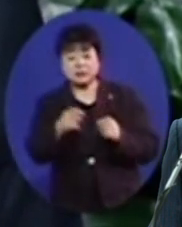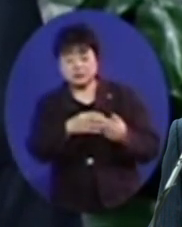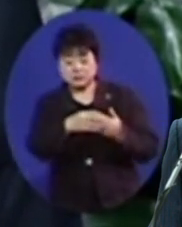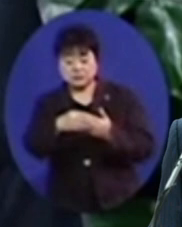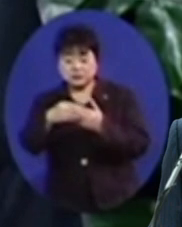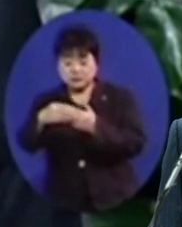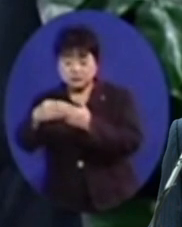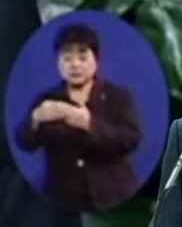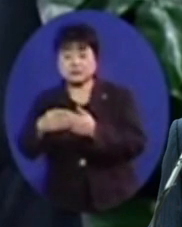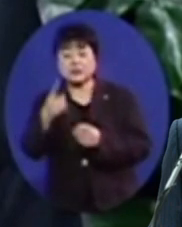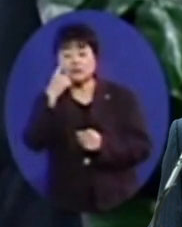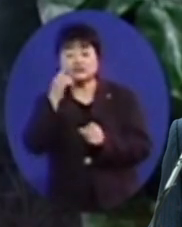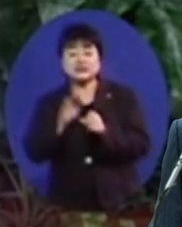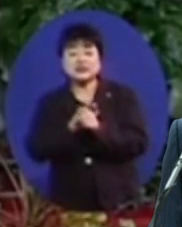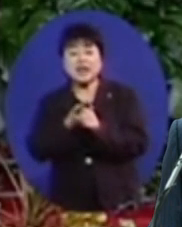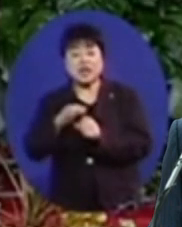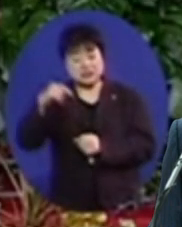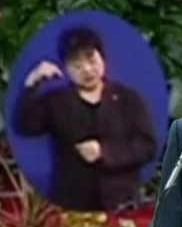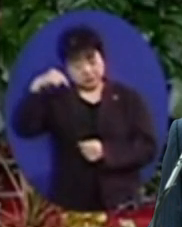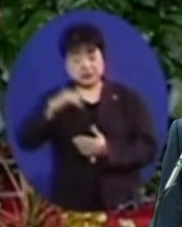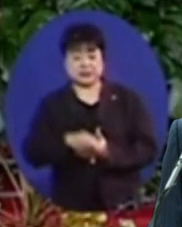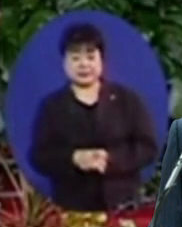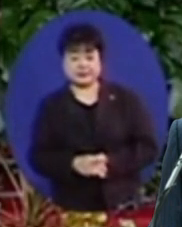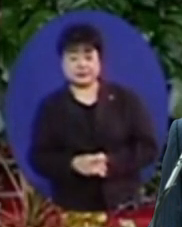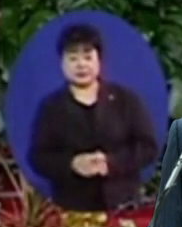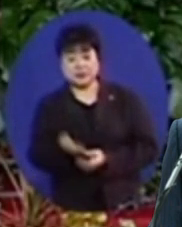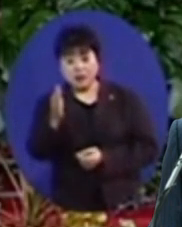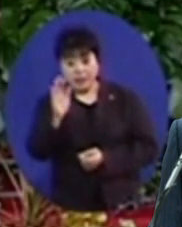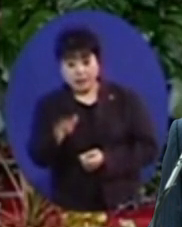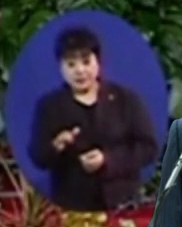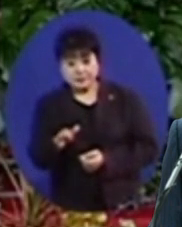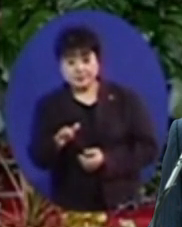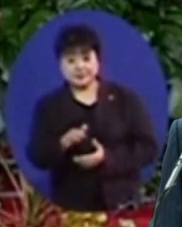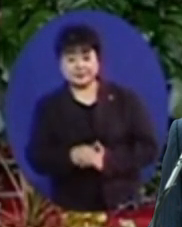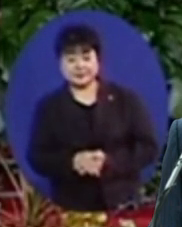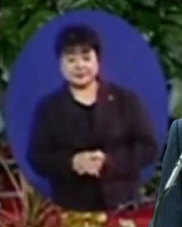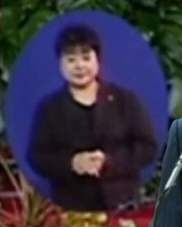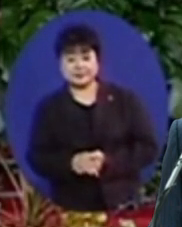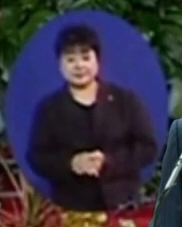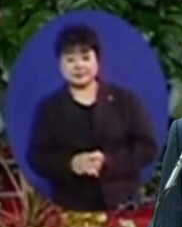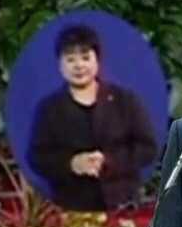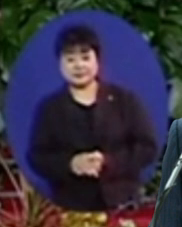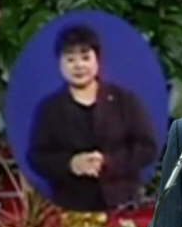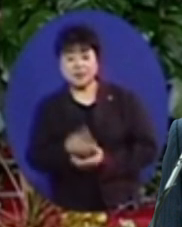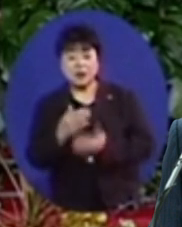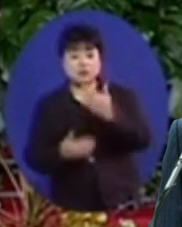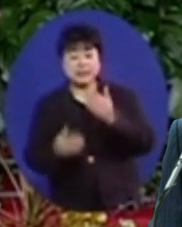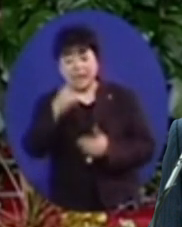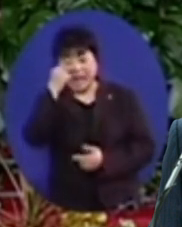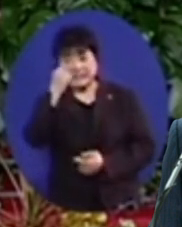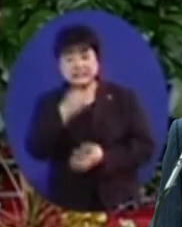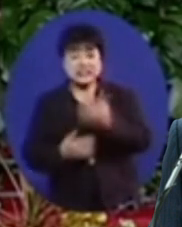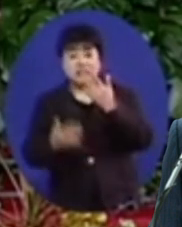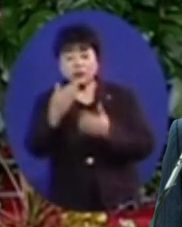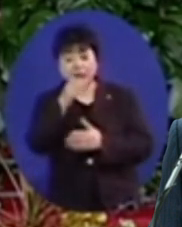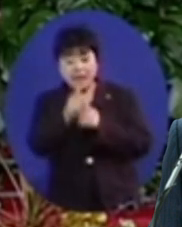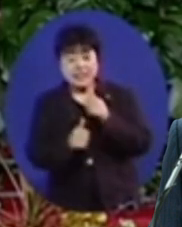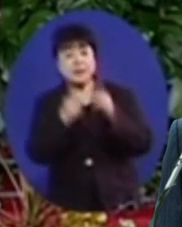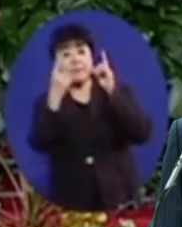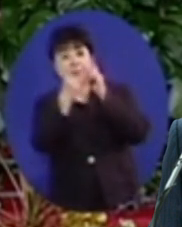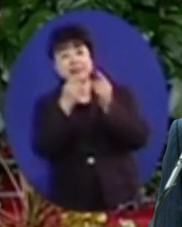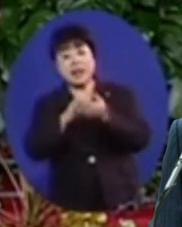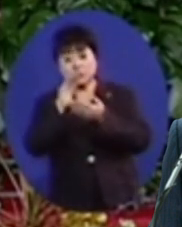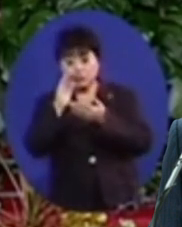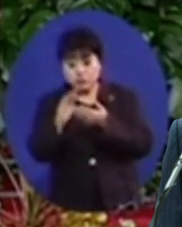다니니 비참했었습니다. 그러나 불타는 가시는 굴에서 하나님을 만나고 난